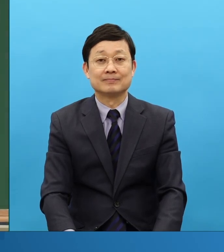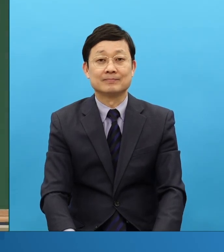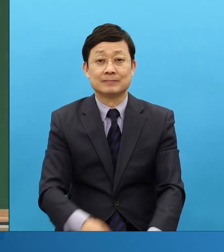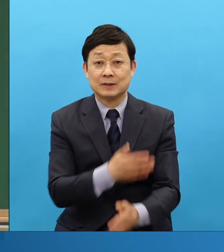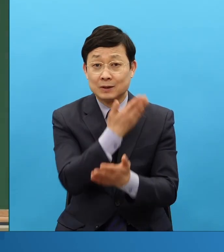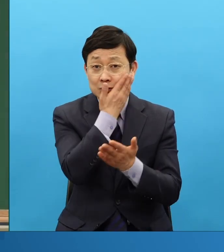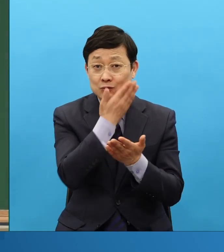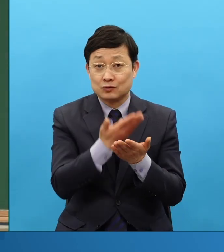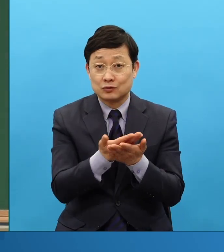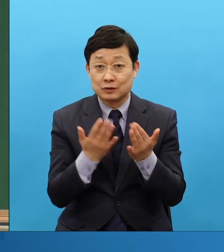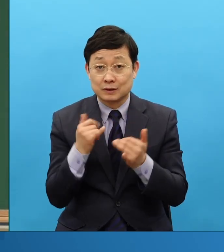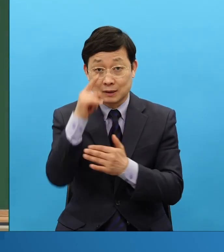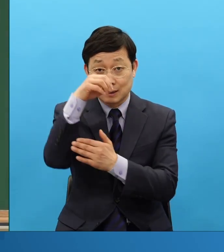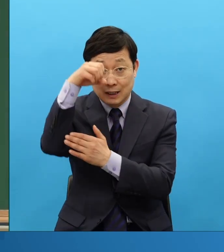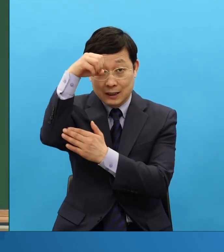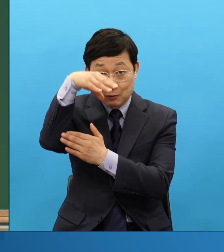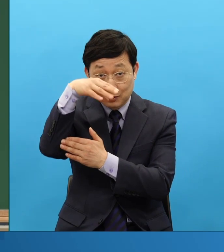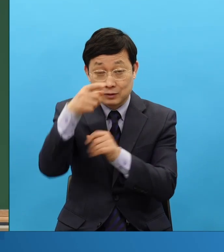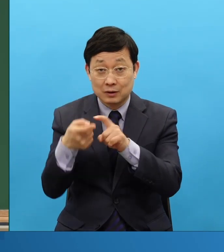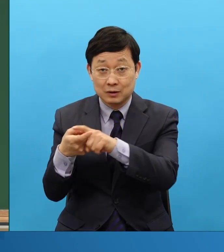중직자 대학원 우리 연합 예배인데